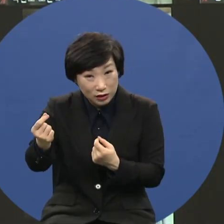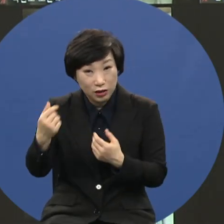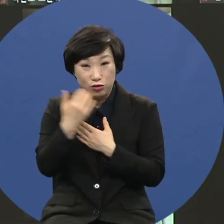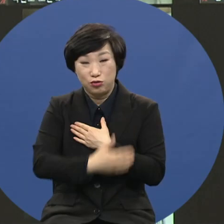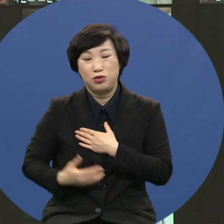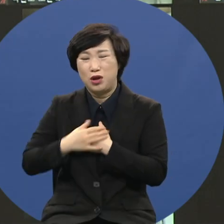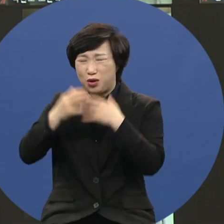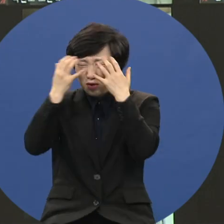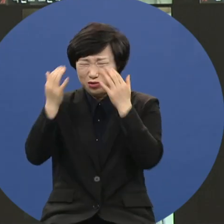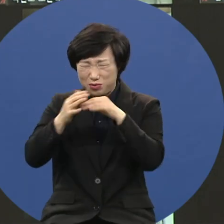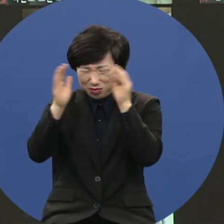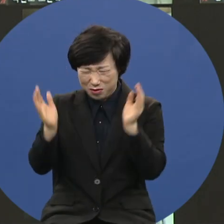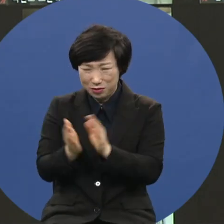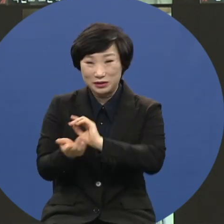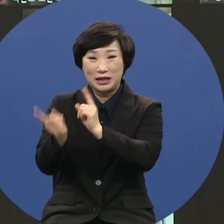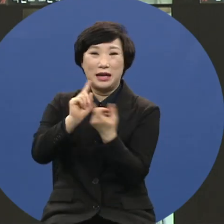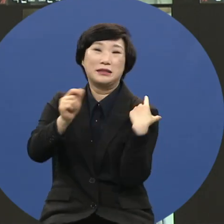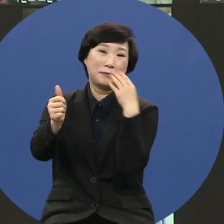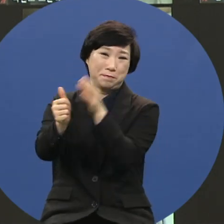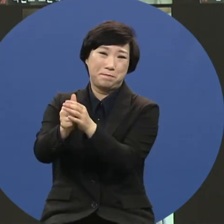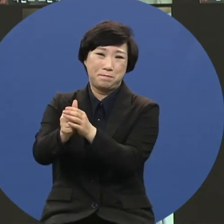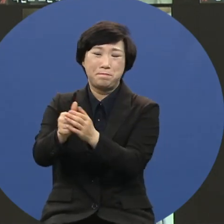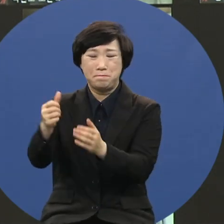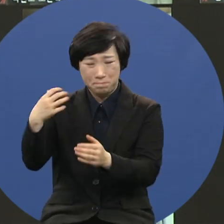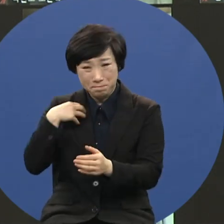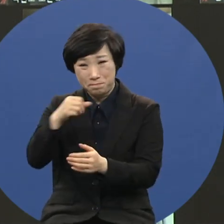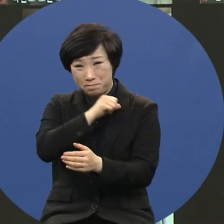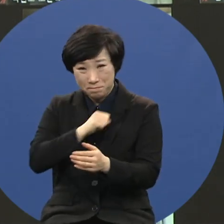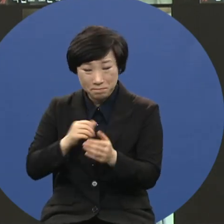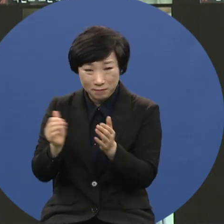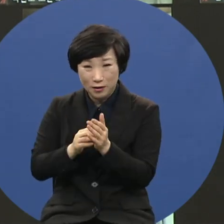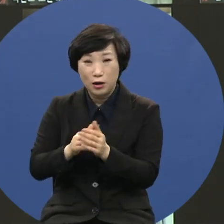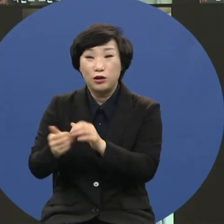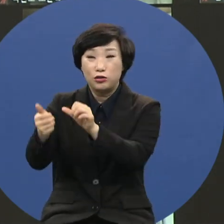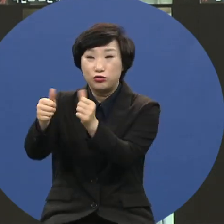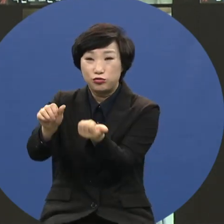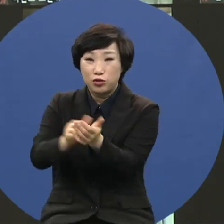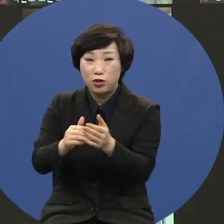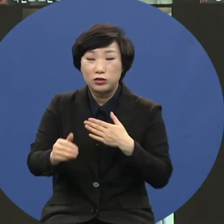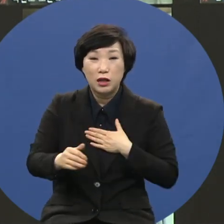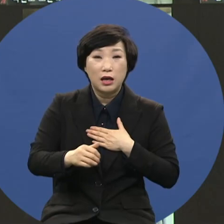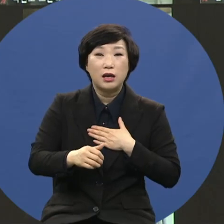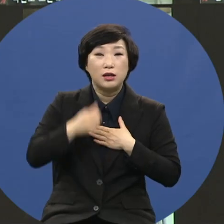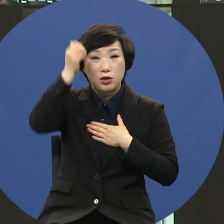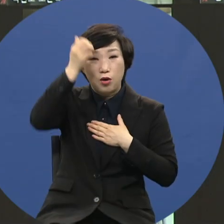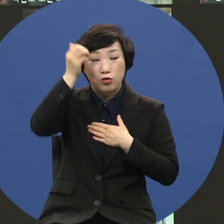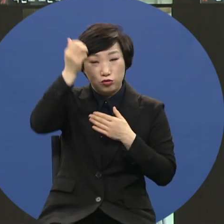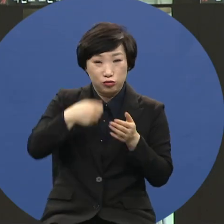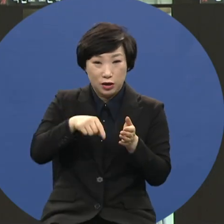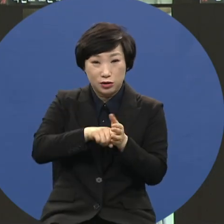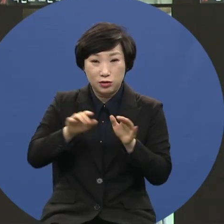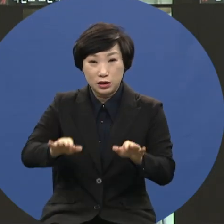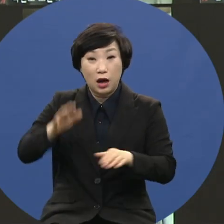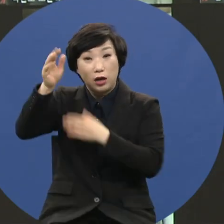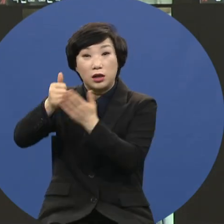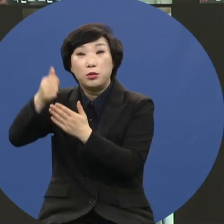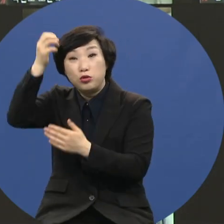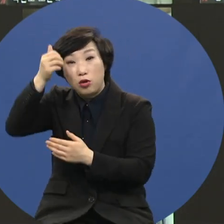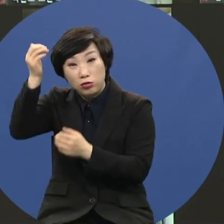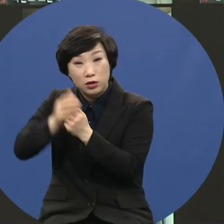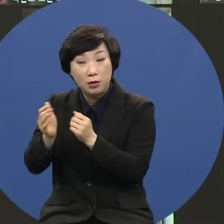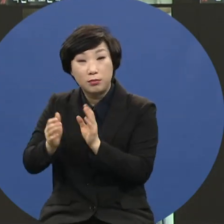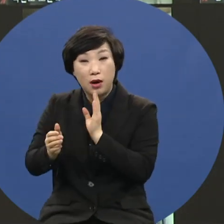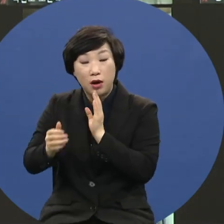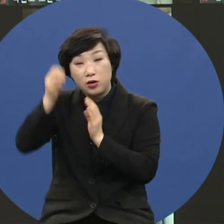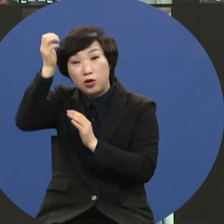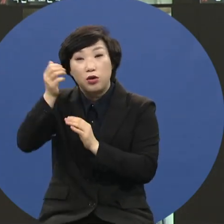육신에 당할 고통을 대신 다 짊어지고 죽으시고 그 영혼을 위해서 하나님은